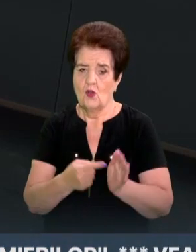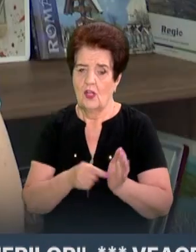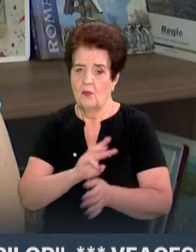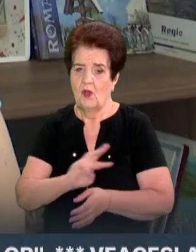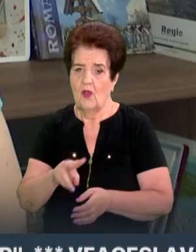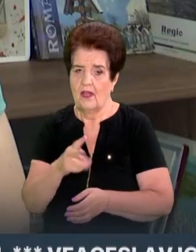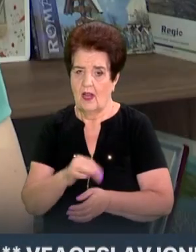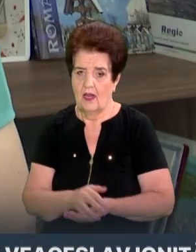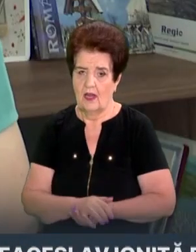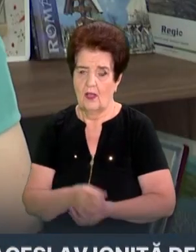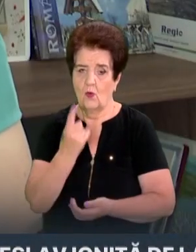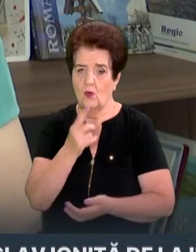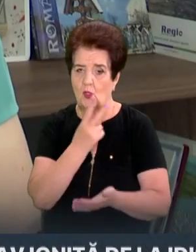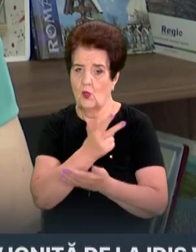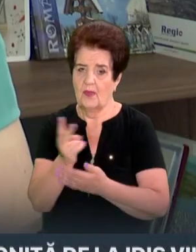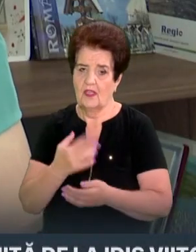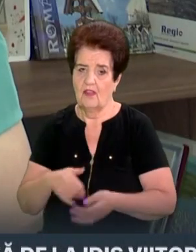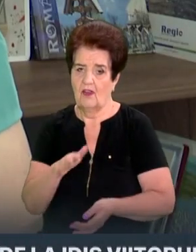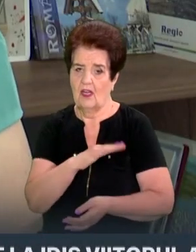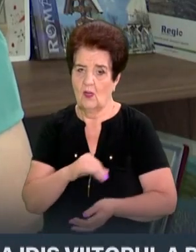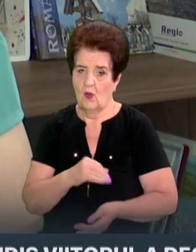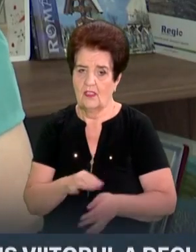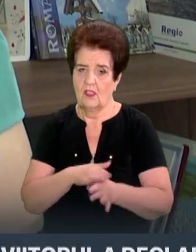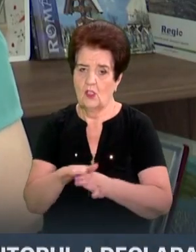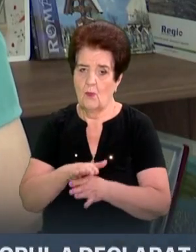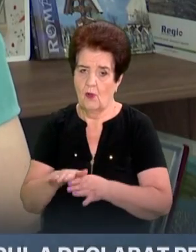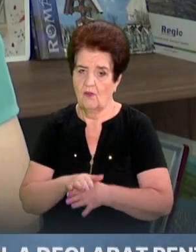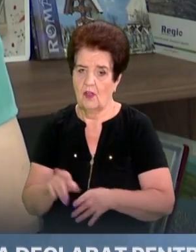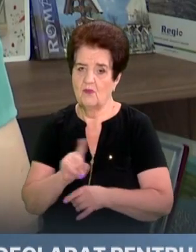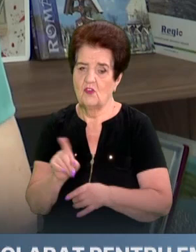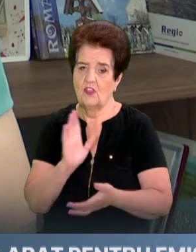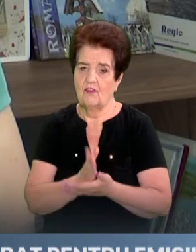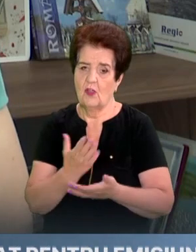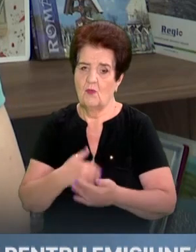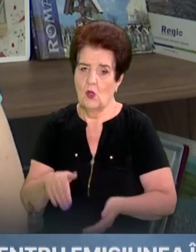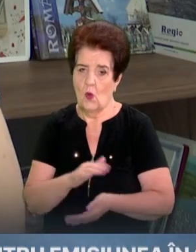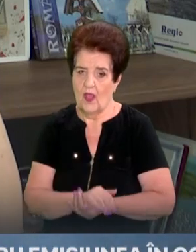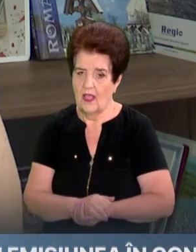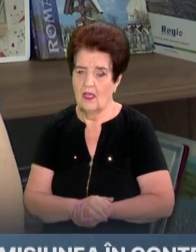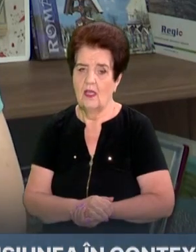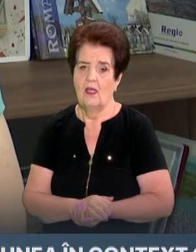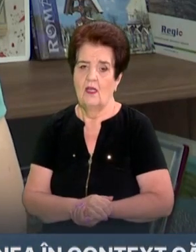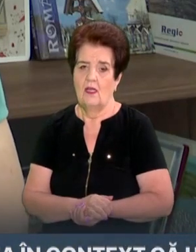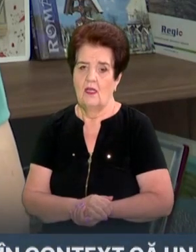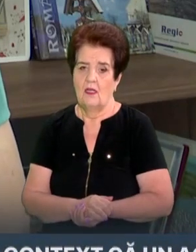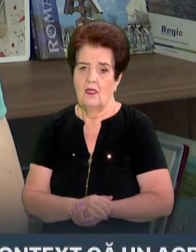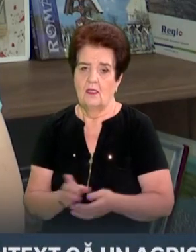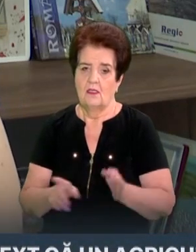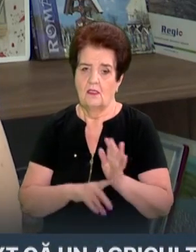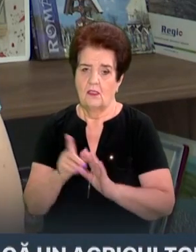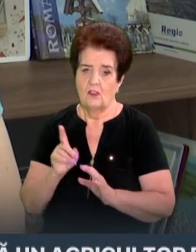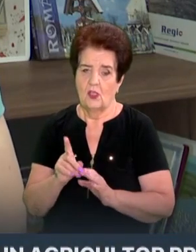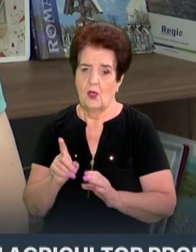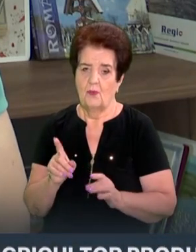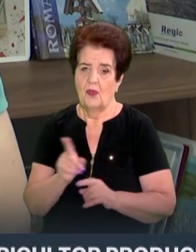milioane de lei. Unul din obiectivele noastre este să promovăm ceea ce avem noi, ce potențial turistic avem